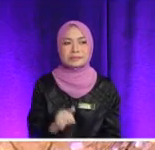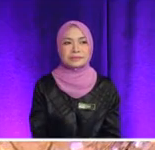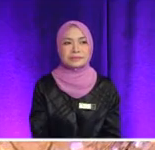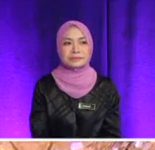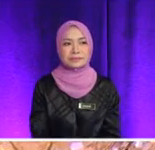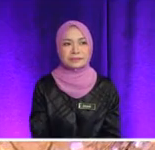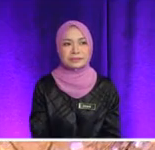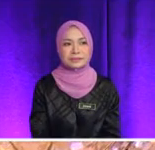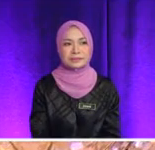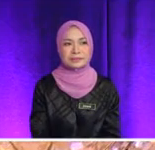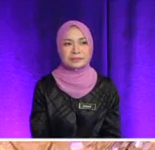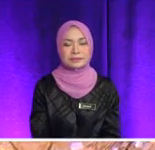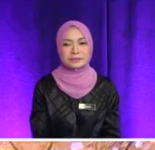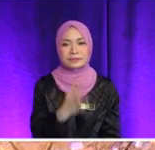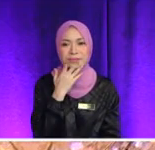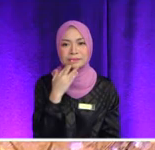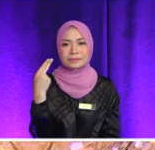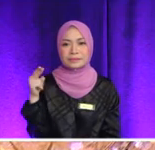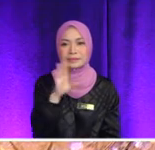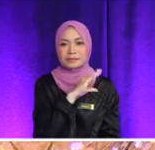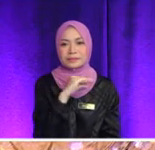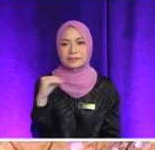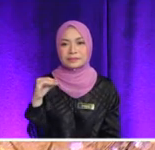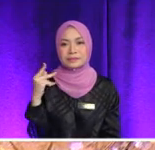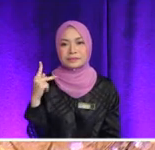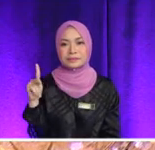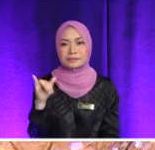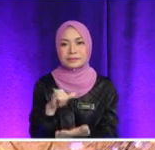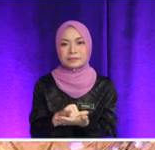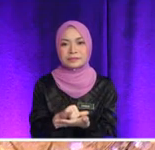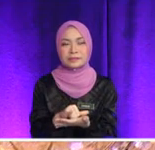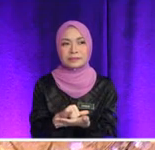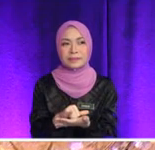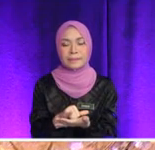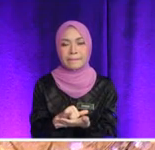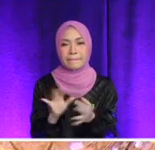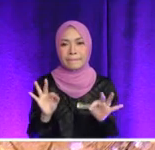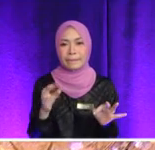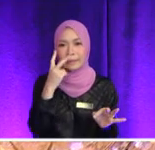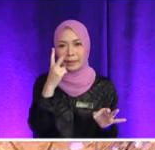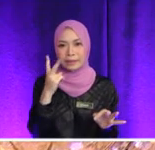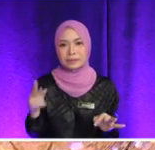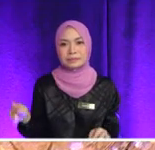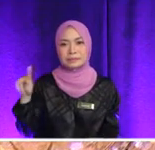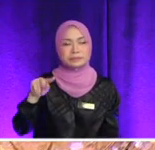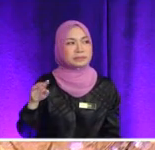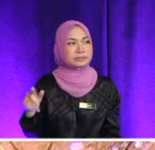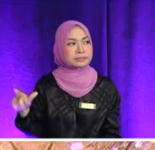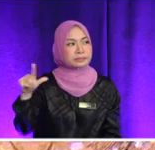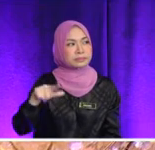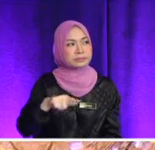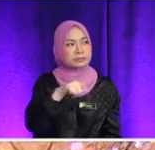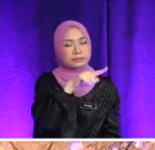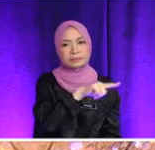dan kuning itu sendiri oke kemudian bagian pantai pasir itu masih lagi